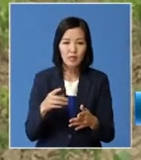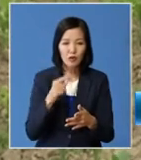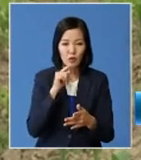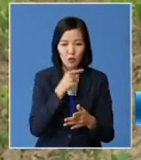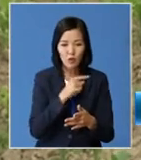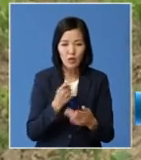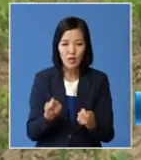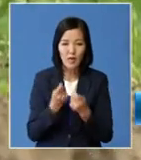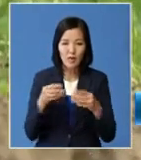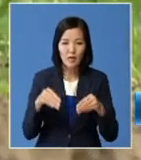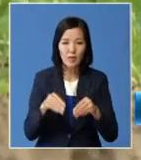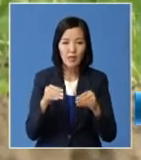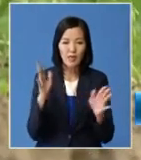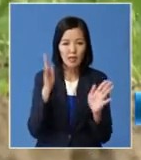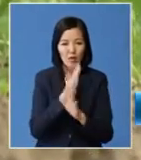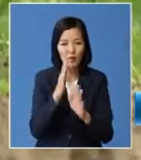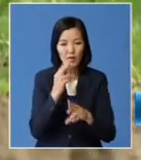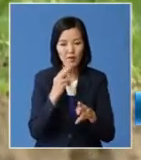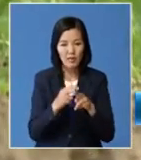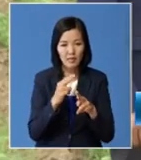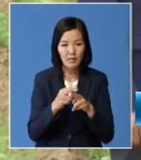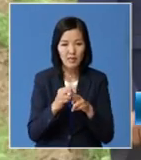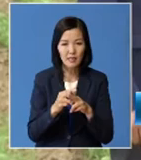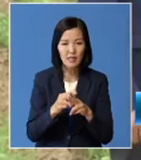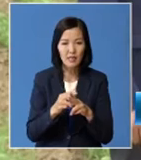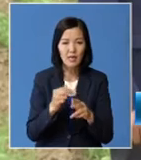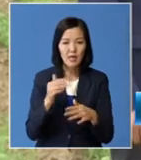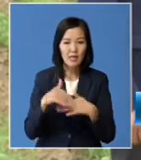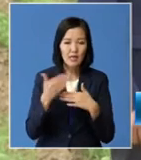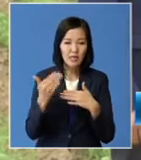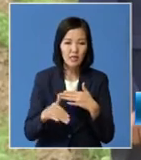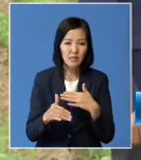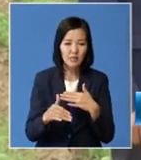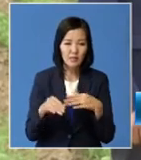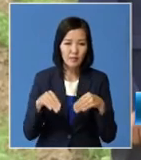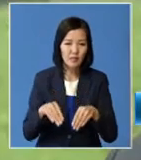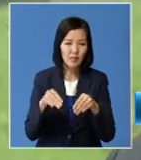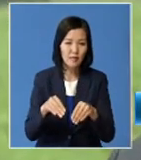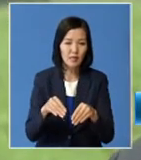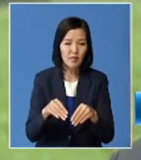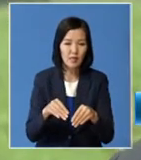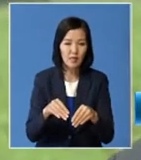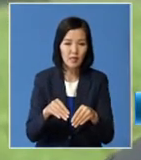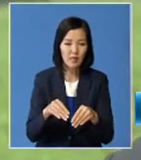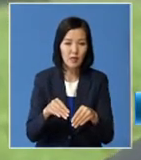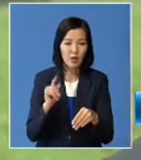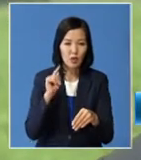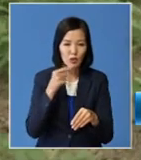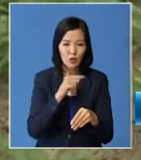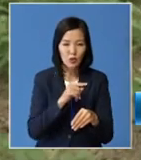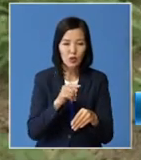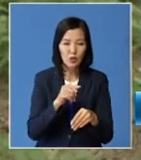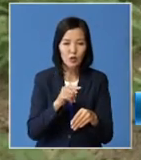арпа еккен. Ауа райының қолайсыздығы салдарынан жылдағы мерзімнен кештеу себілді. Әсіресе жылы сүйгіш соя мен жүгеріге